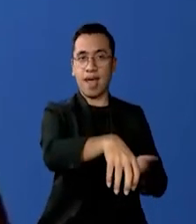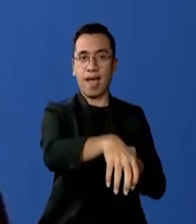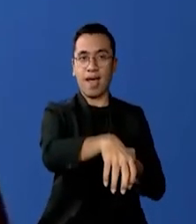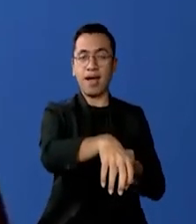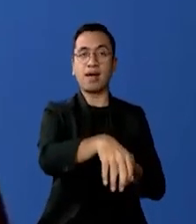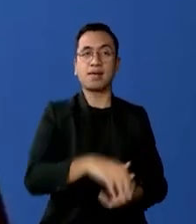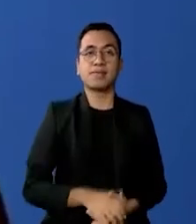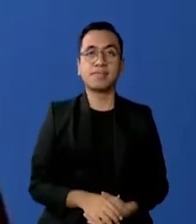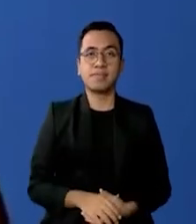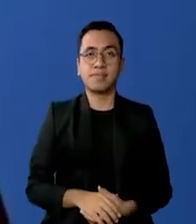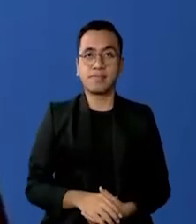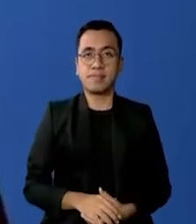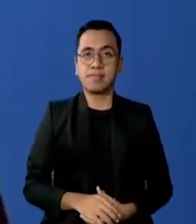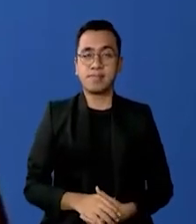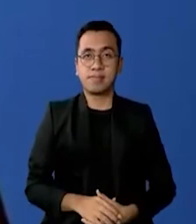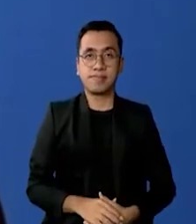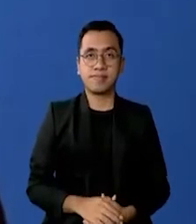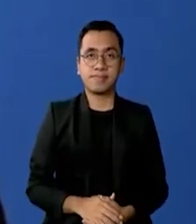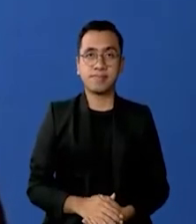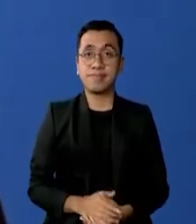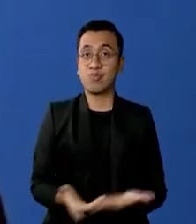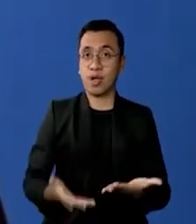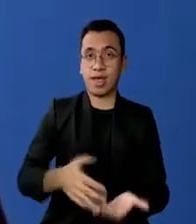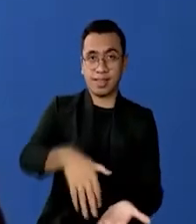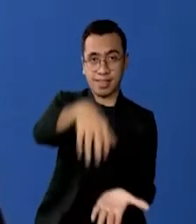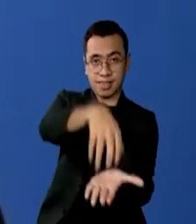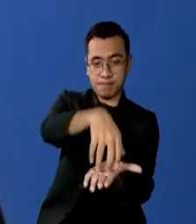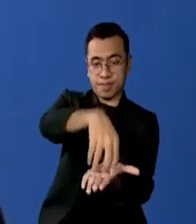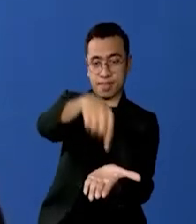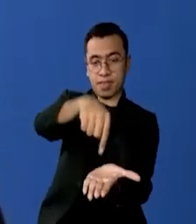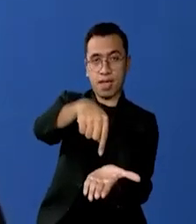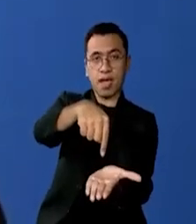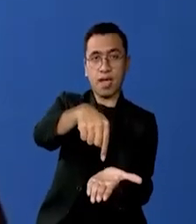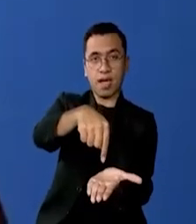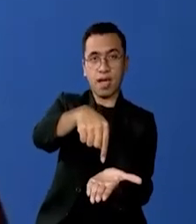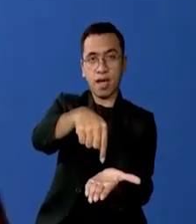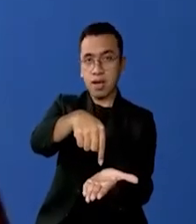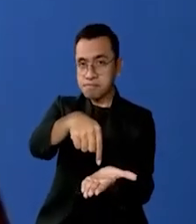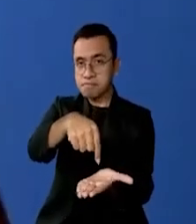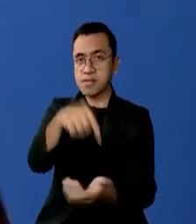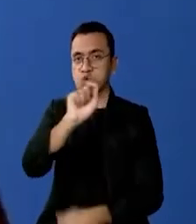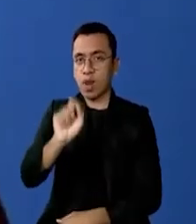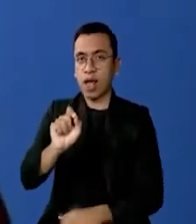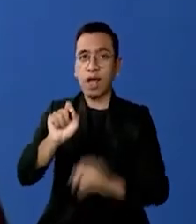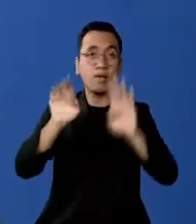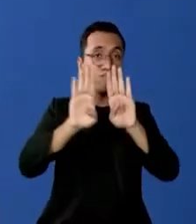mereka yang memang wilayah yang memang memungkinkan untuk dibuka